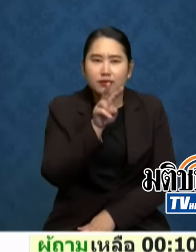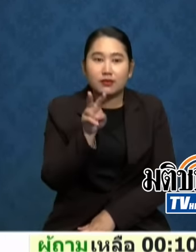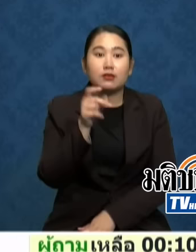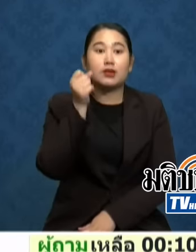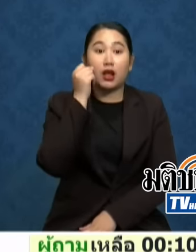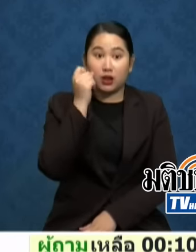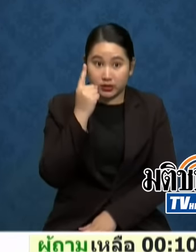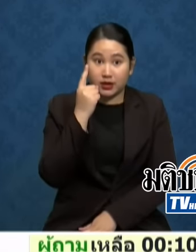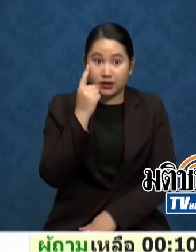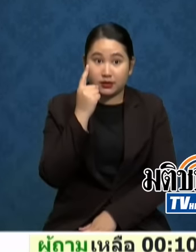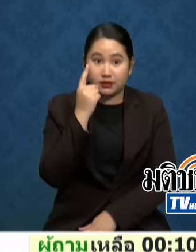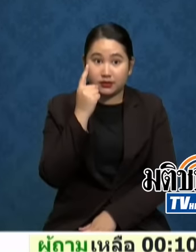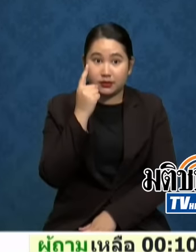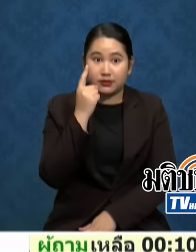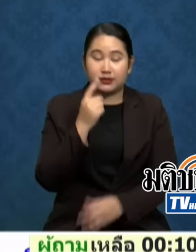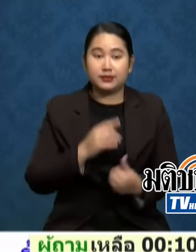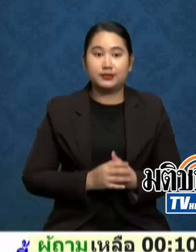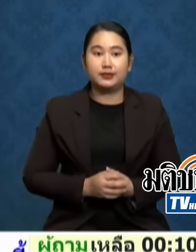ท่านเข้าใจไหมครับ